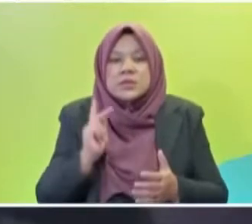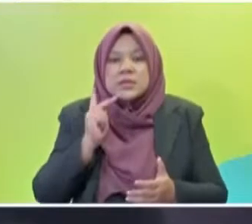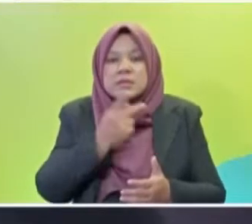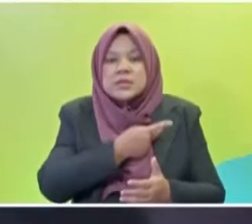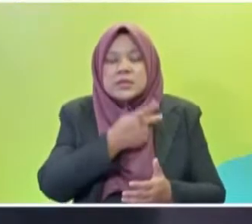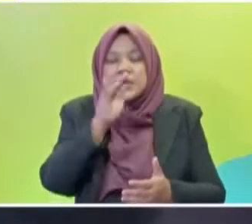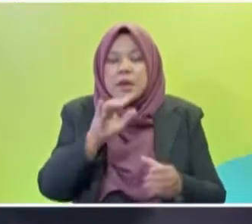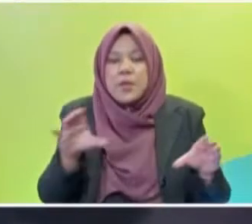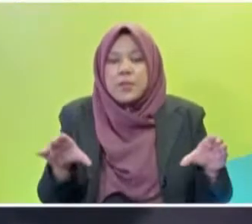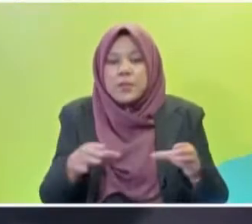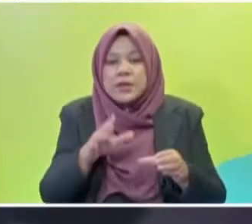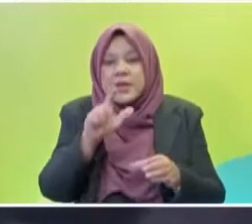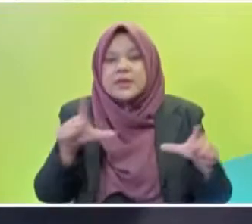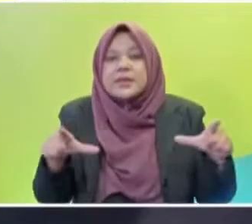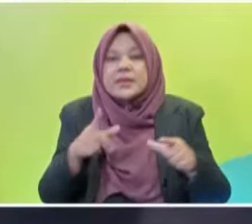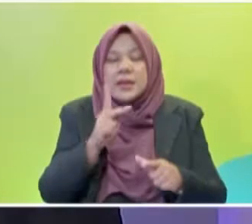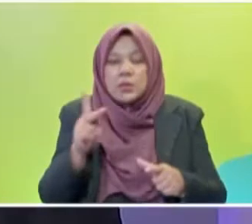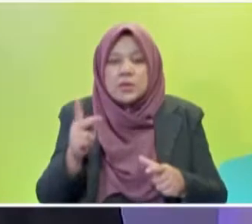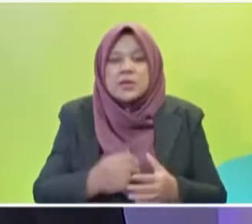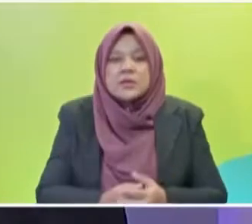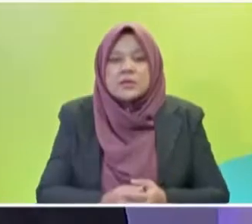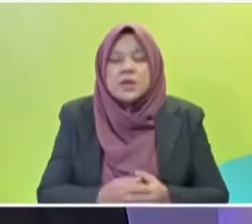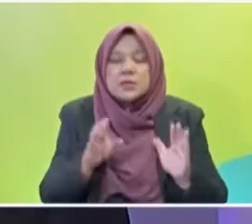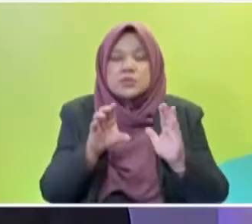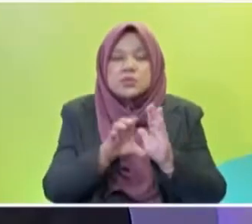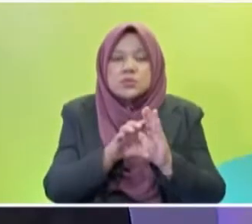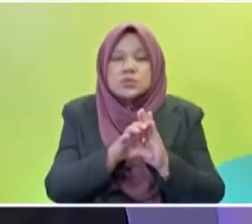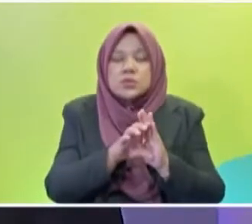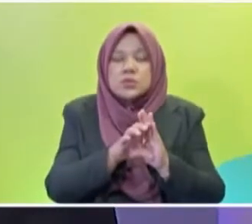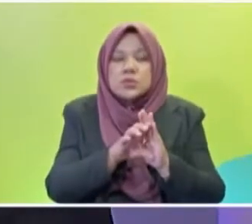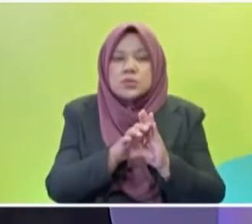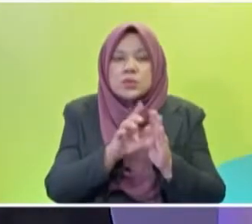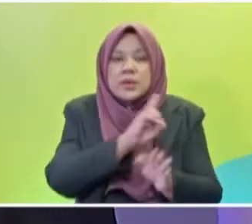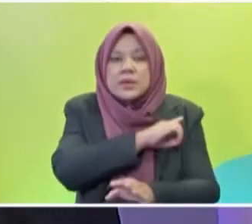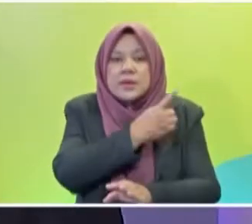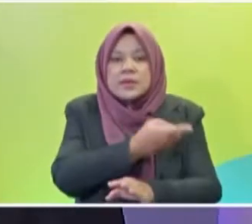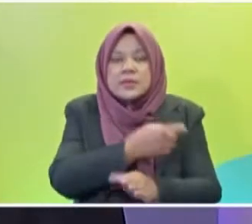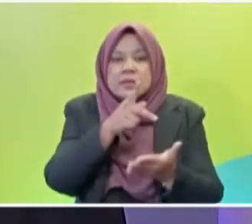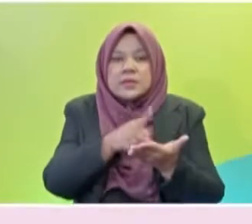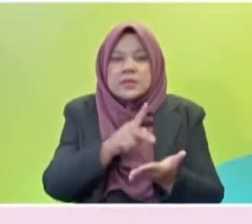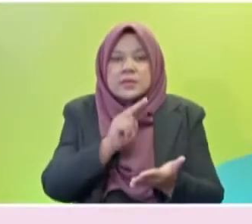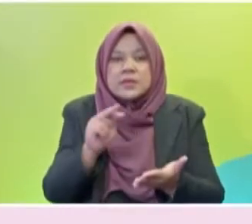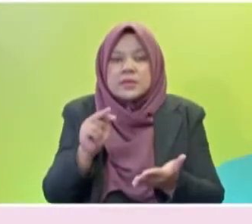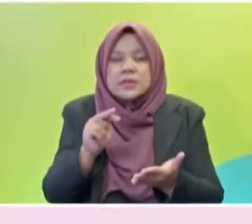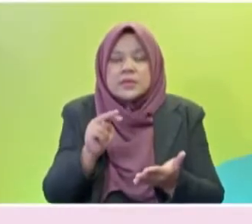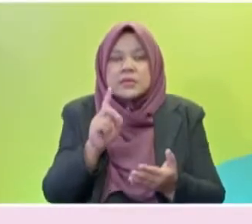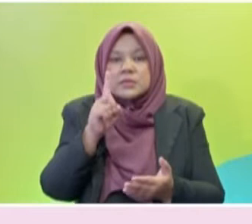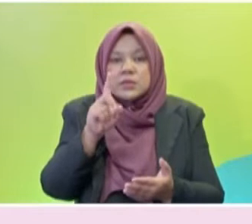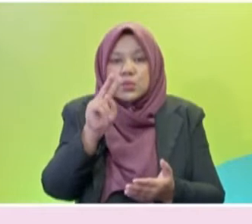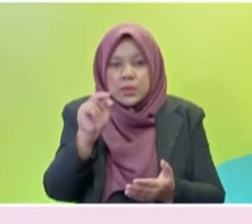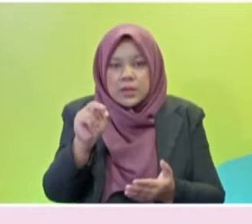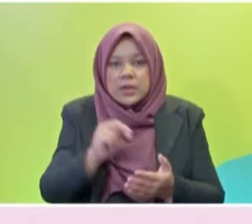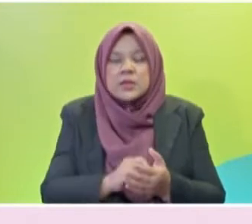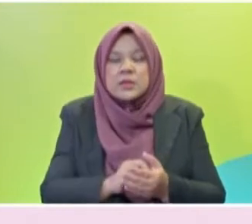dengan beban yang dilakukan. Okey. So kalau contoh kita katakan sebagai daya dikenakan dalam 10 Newton yang luas